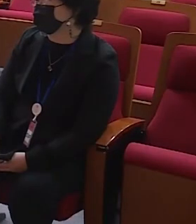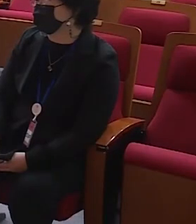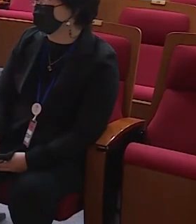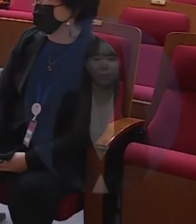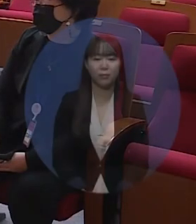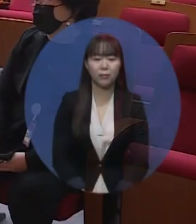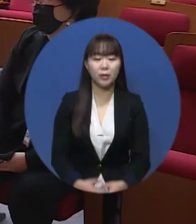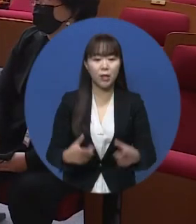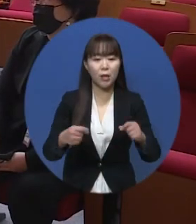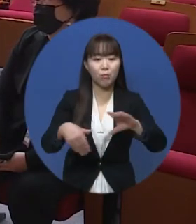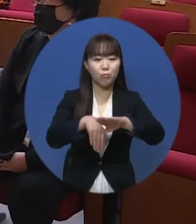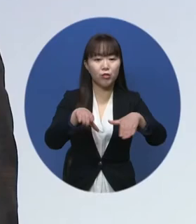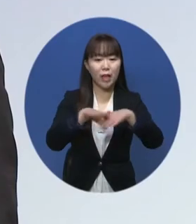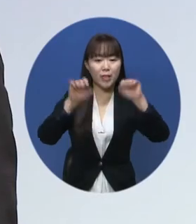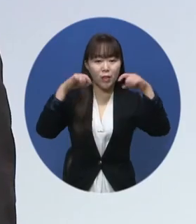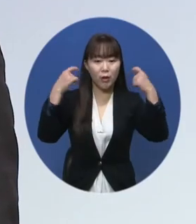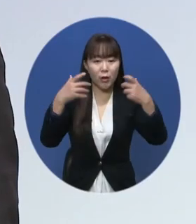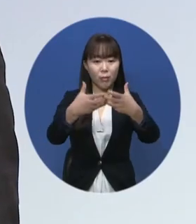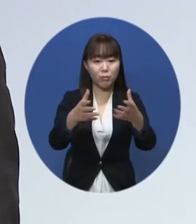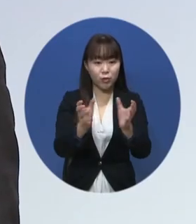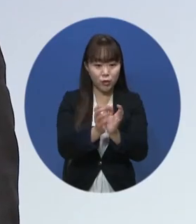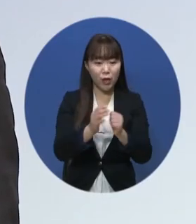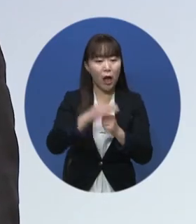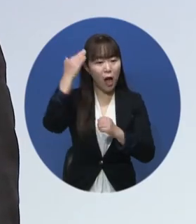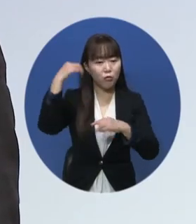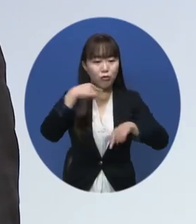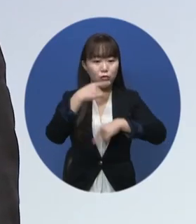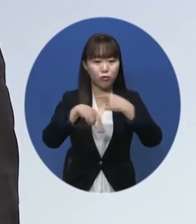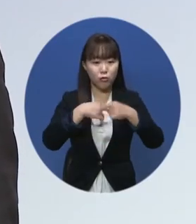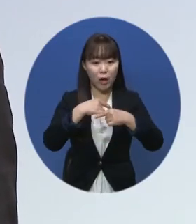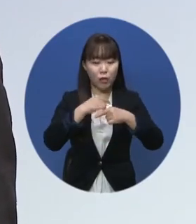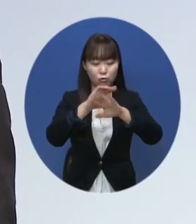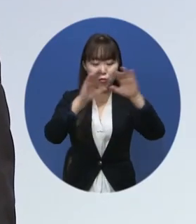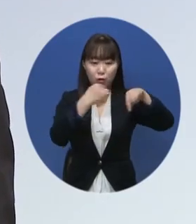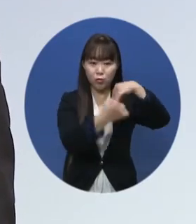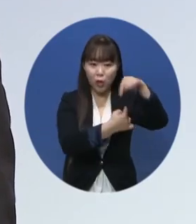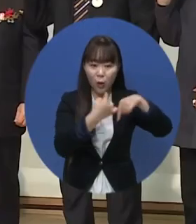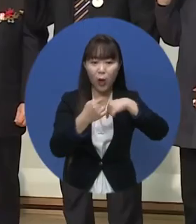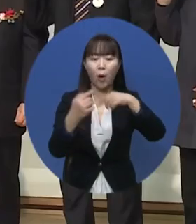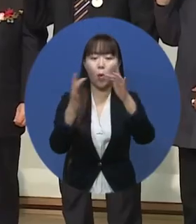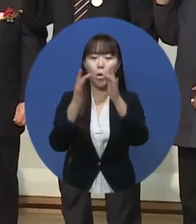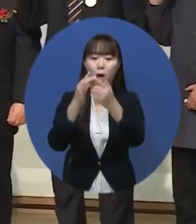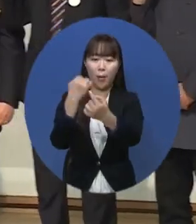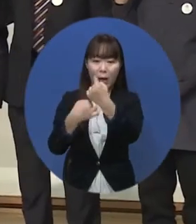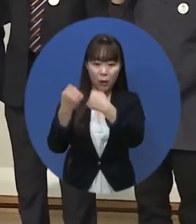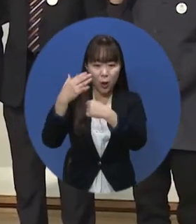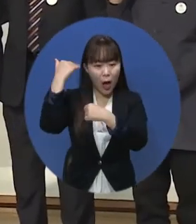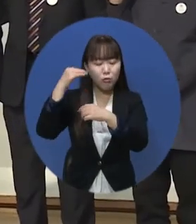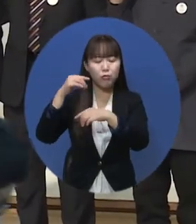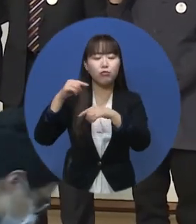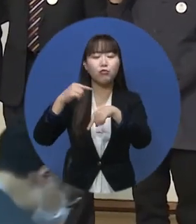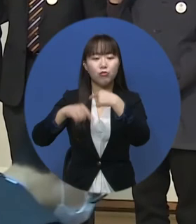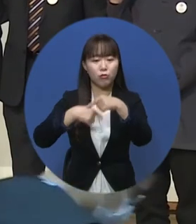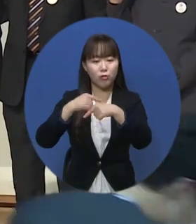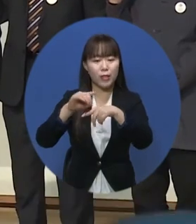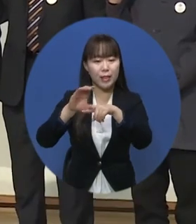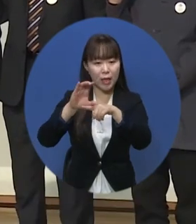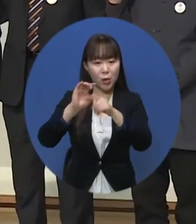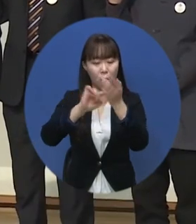한편 문화체육관광부는 한국수어 주간 운영과 온라인 공모전, 한국수어사전 공개 등